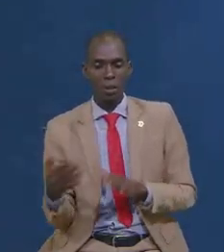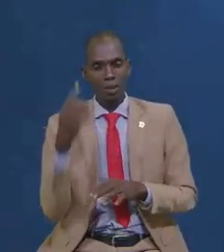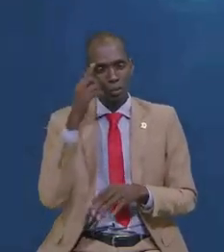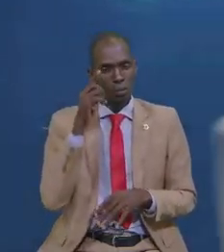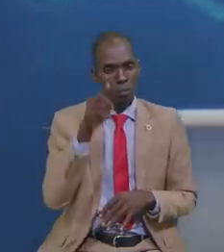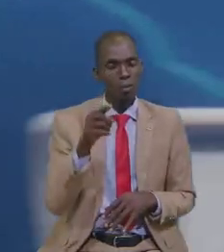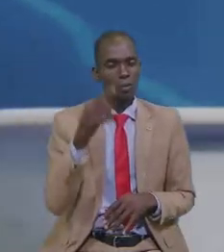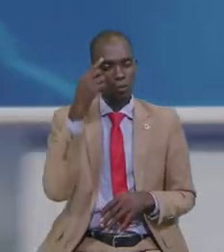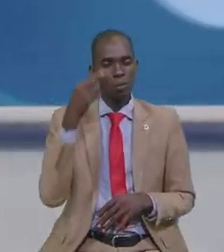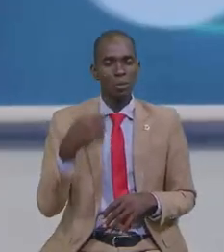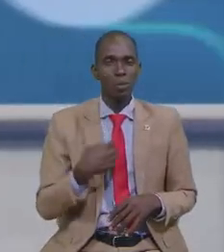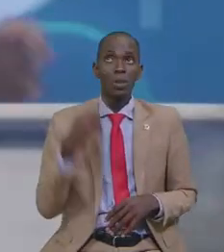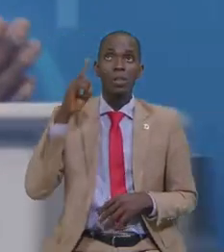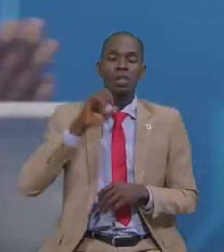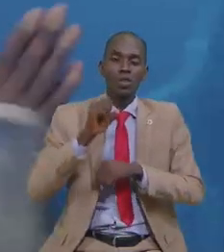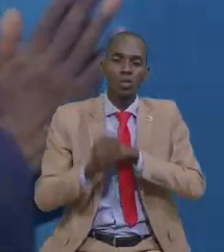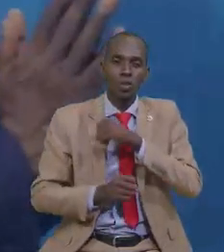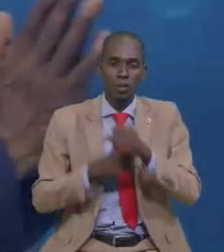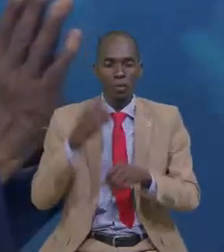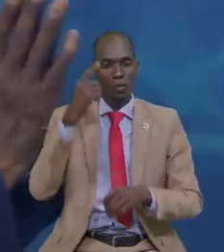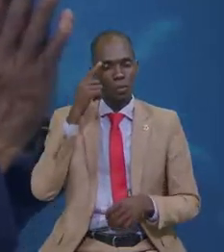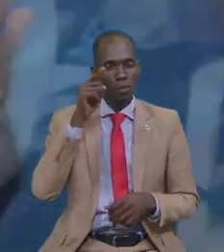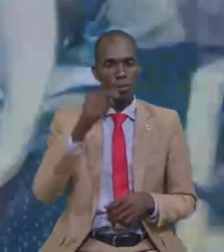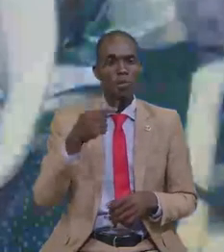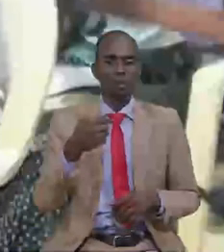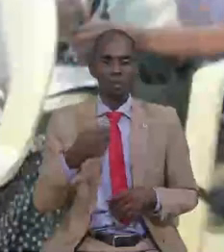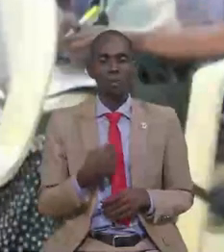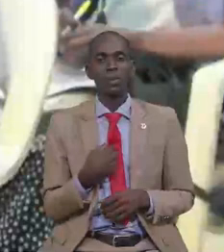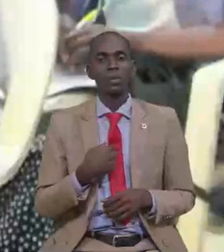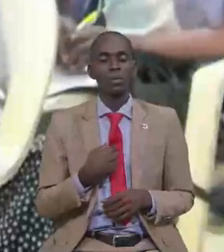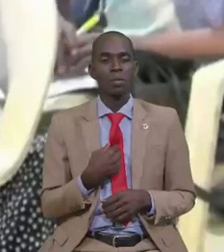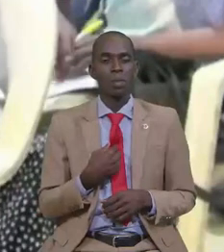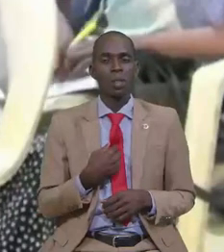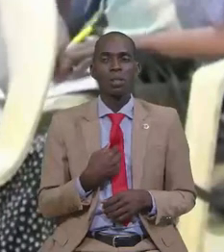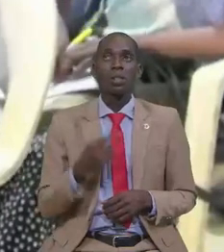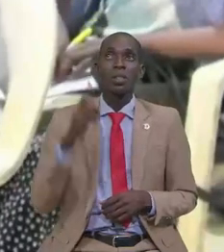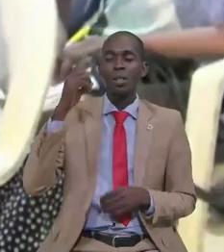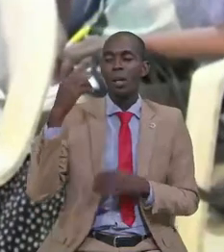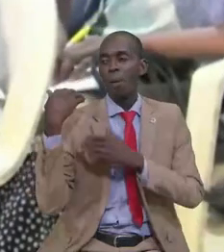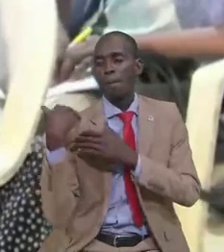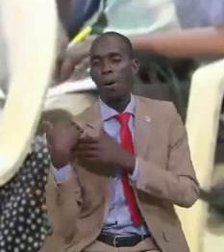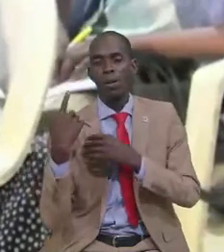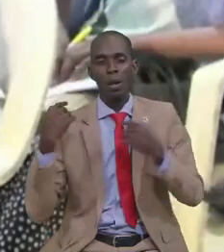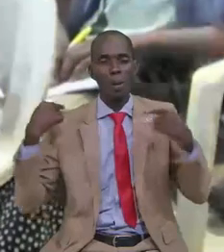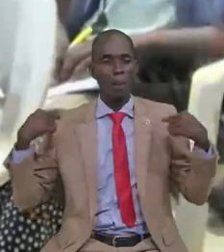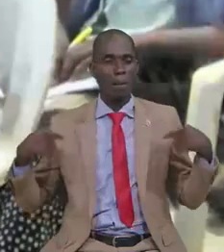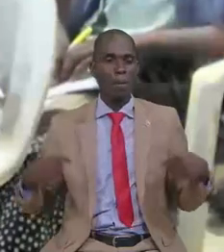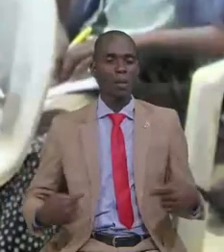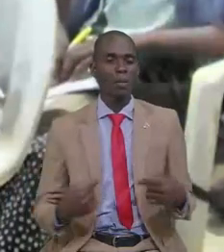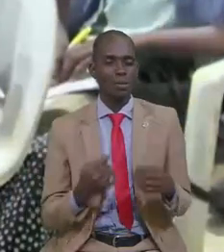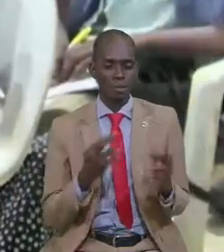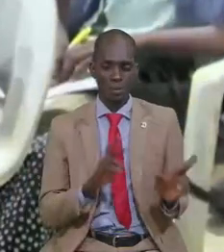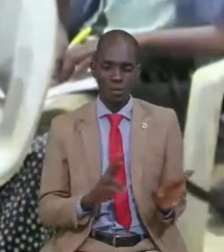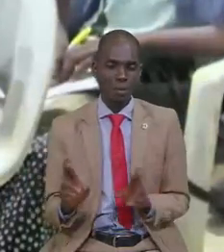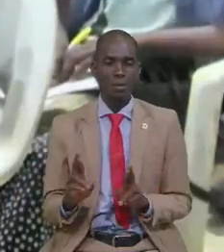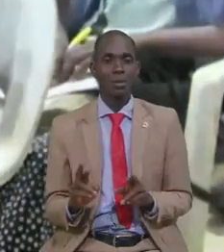votre place. Il a souffert à notre place. Il a souffert à votre place. Il a porté